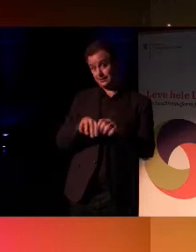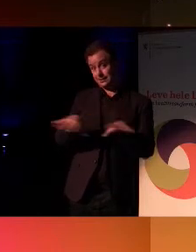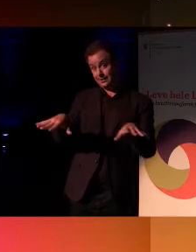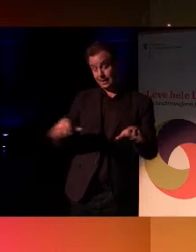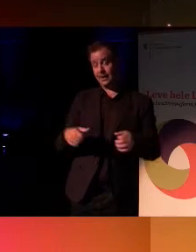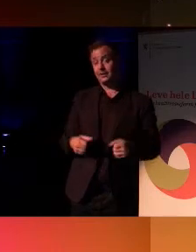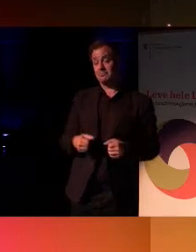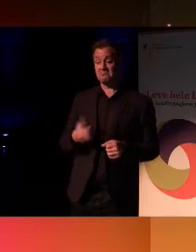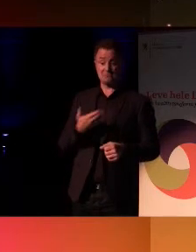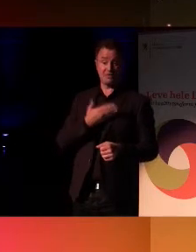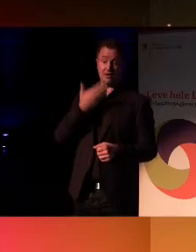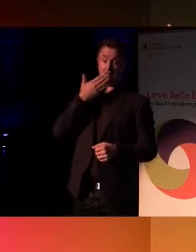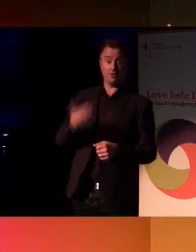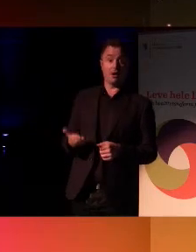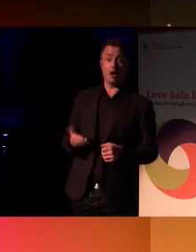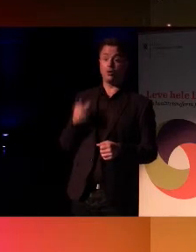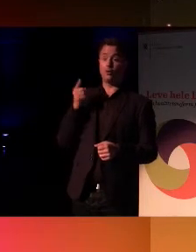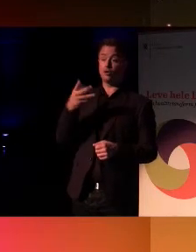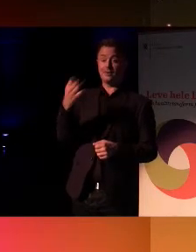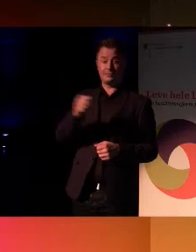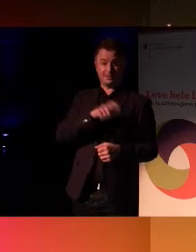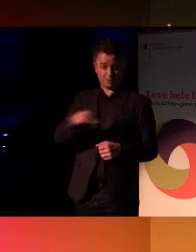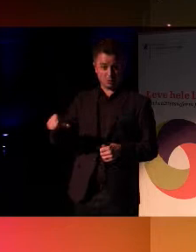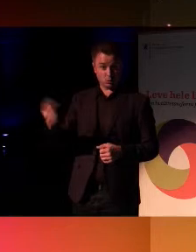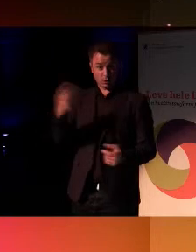var veldig kjekt, det var 150 som kom.